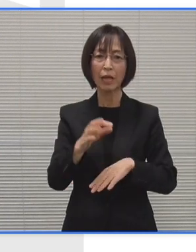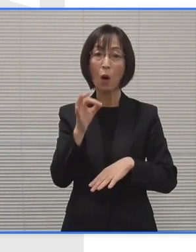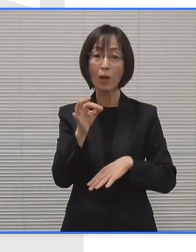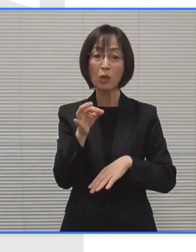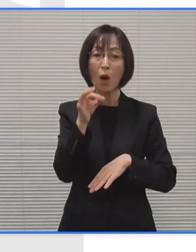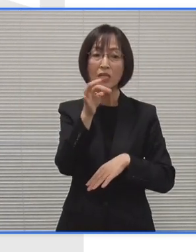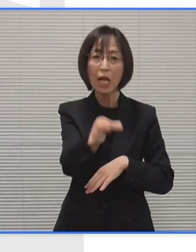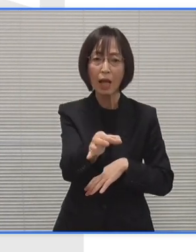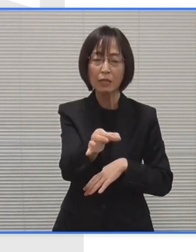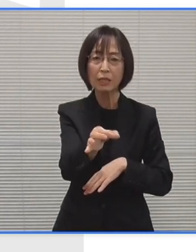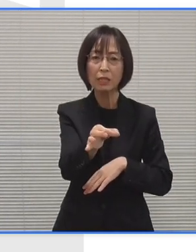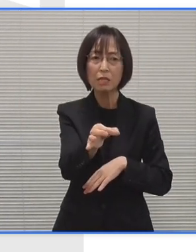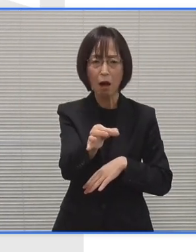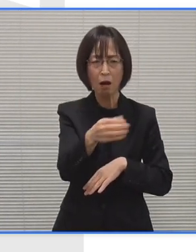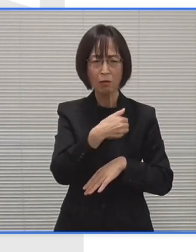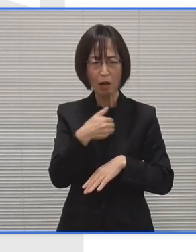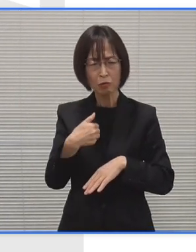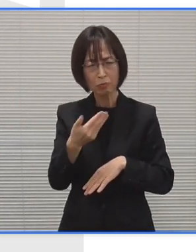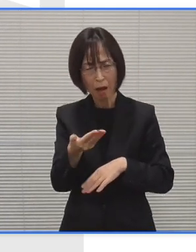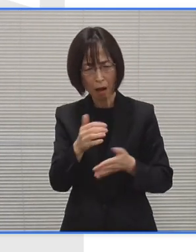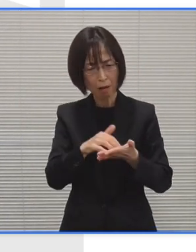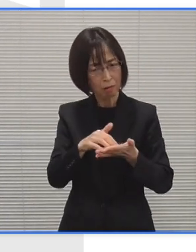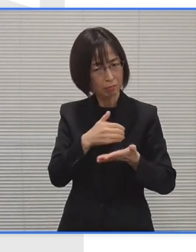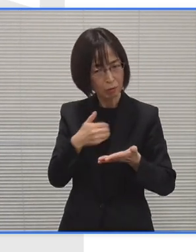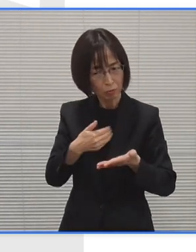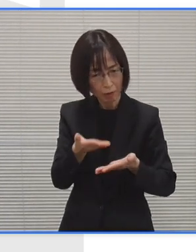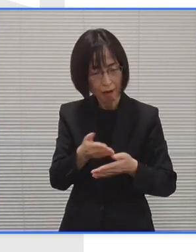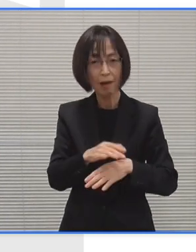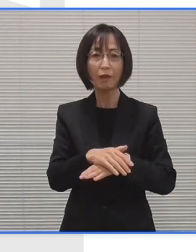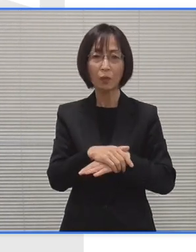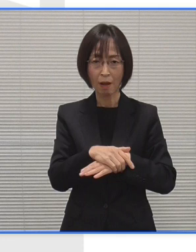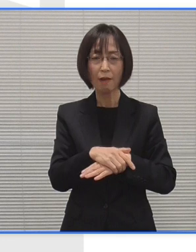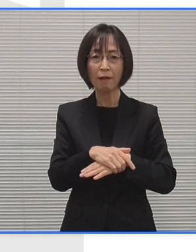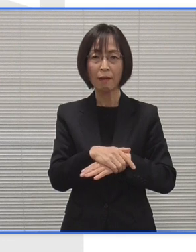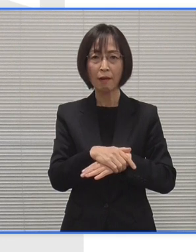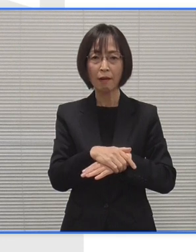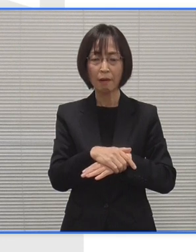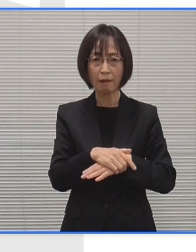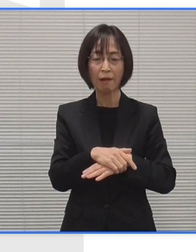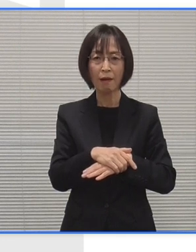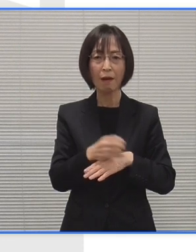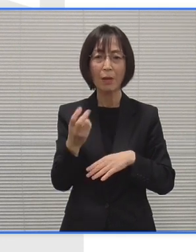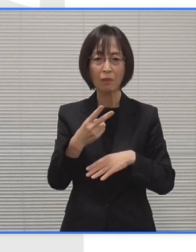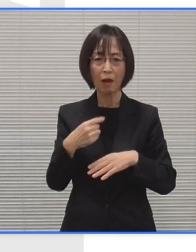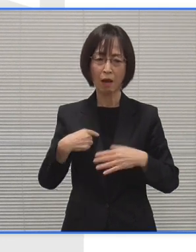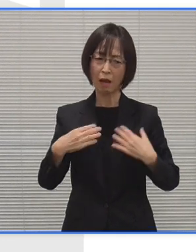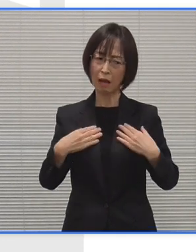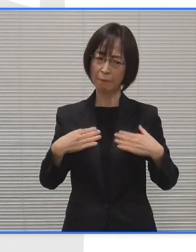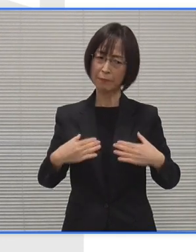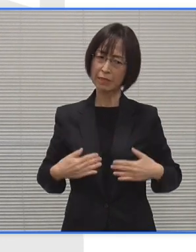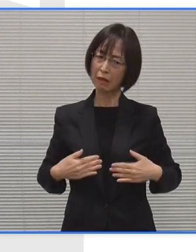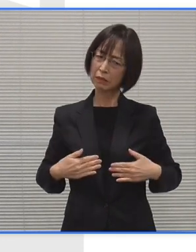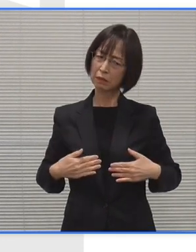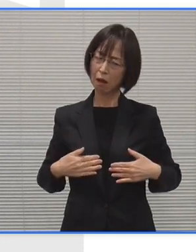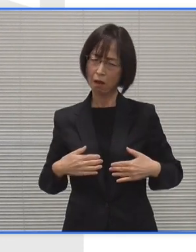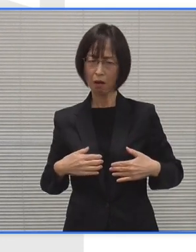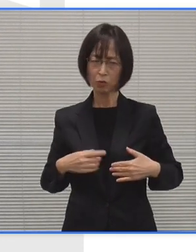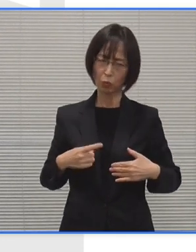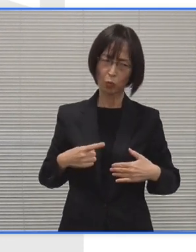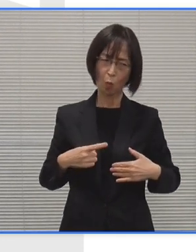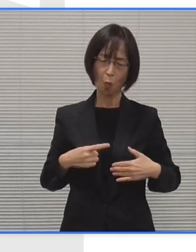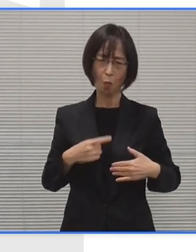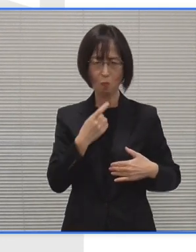お支払いが大丈夫かなとか、あるいは、なんか身なりが少し構わなくなっちゃったなと